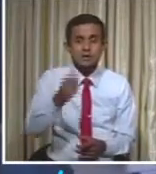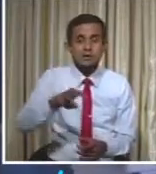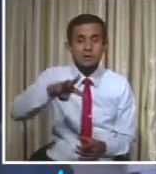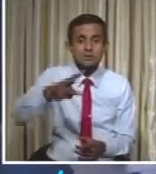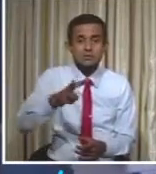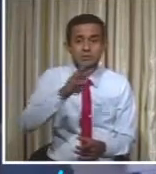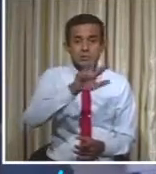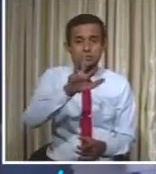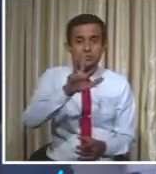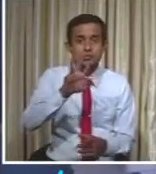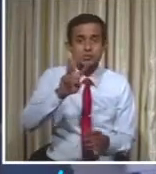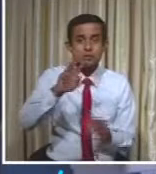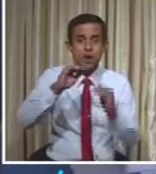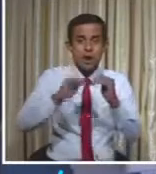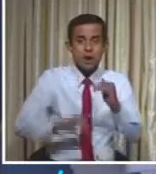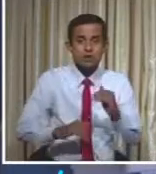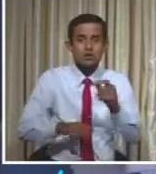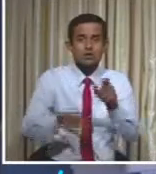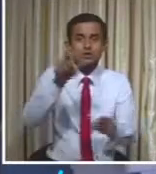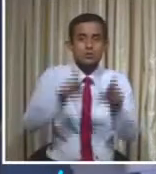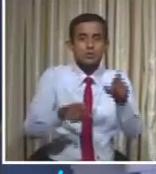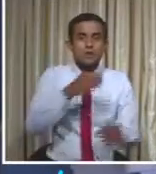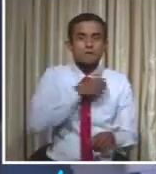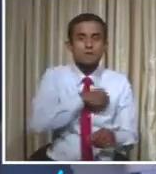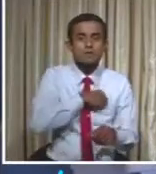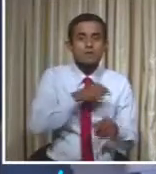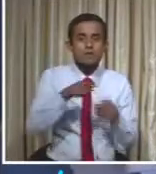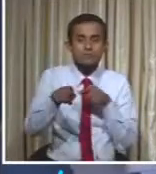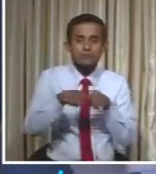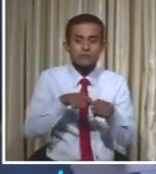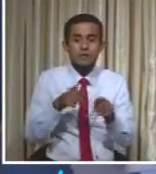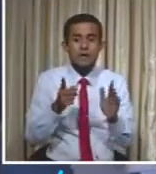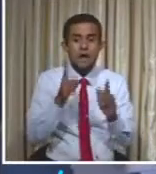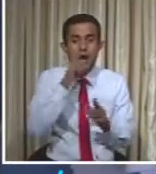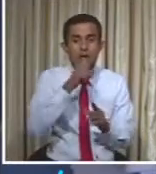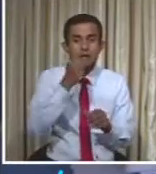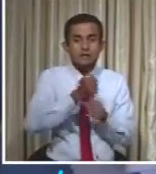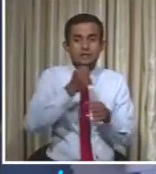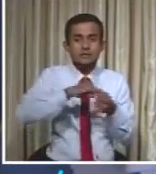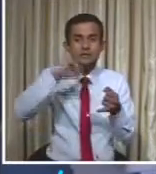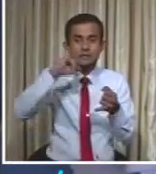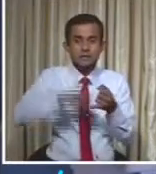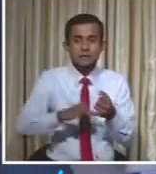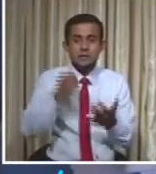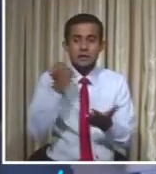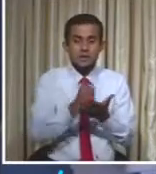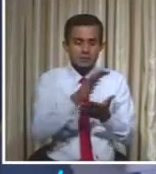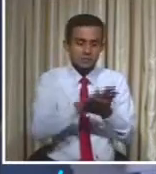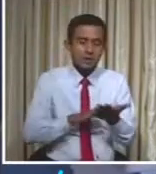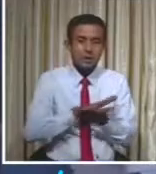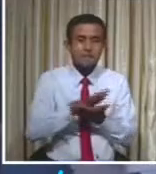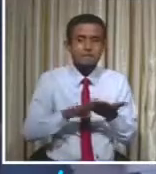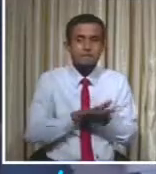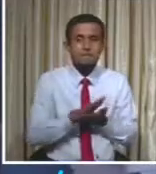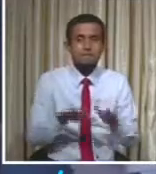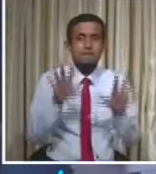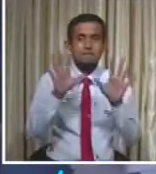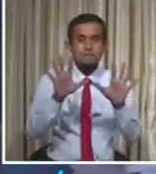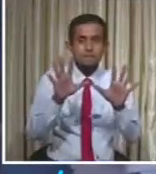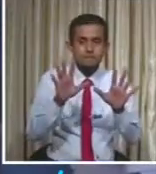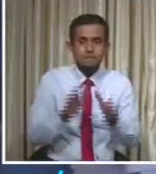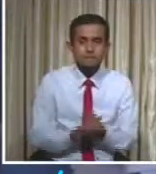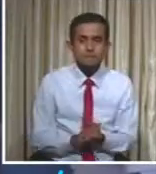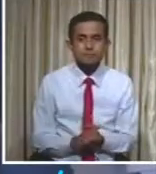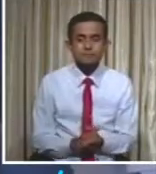1395ට අඩු කරනවානේ. ඒත් ඒකම පාරිභෝගිකයන්ට වාසි විදියට තමයි ලිට්‍රෝ ගෑස් සමාගම මේ ලිපි වලින් පැහැදිලි කිරීම කරන්නේ පාරිභෝගික